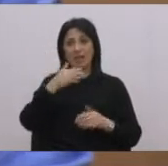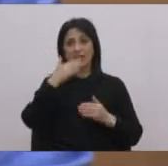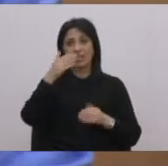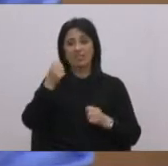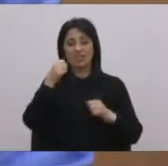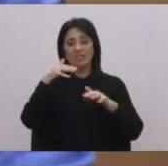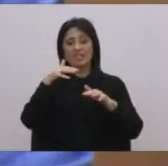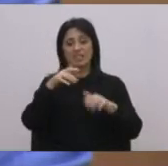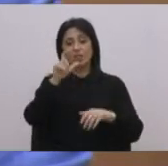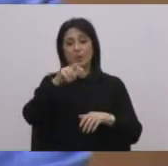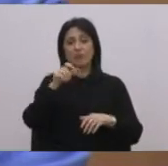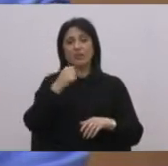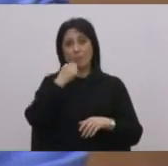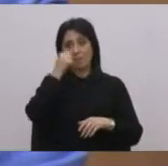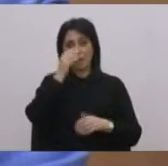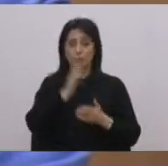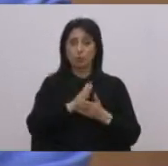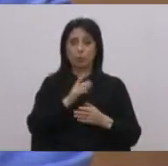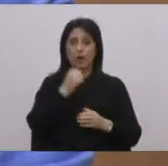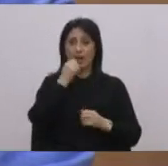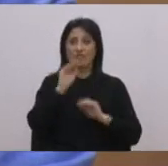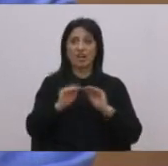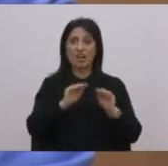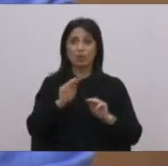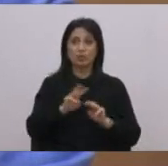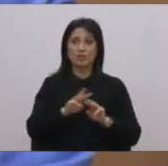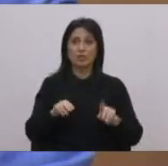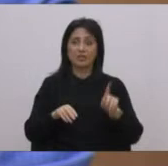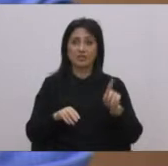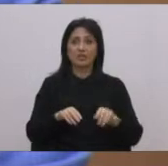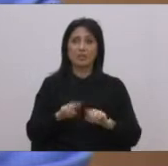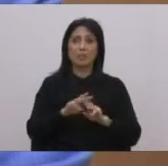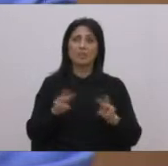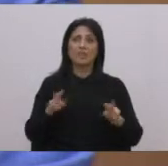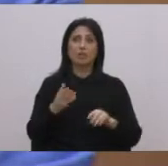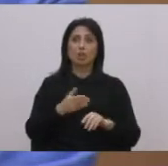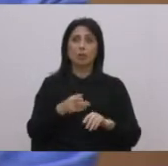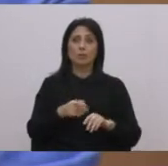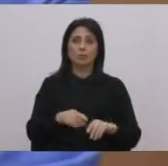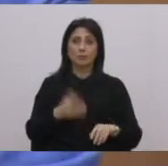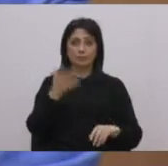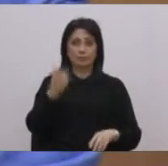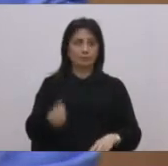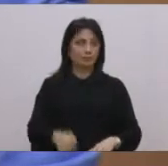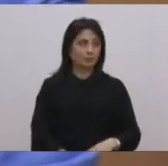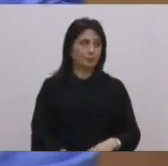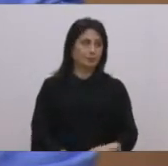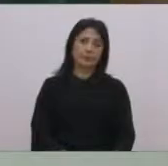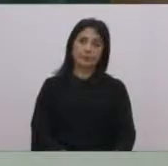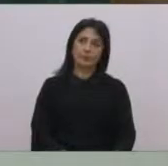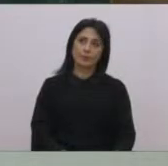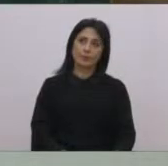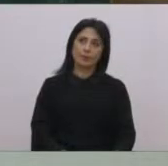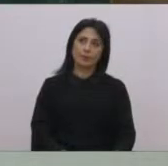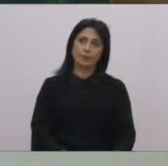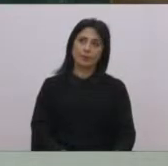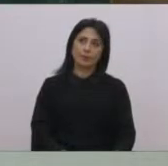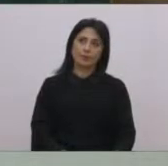sa copșica ce din la damires, madli e riatura infrastructuris, sa ministru si da, ministri si romel sam. Asul e